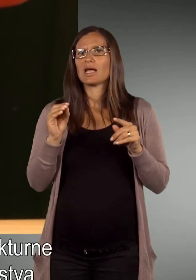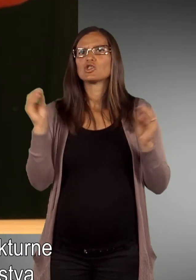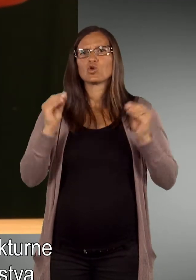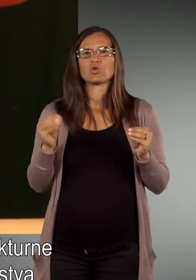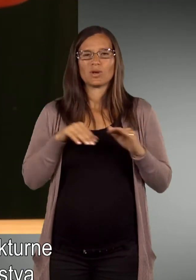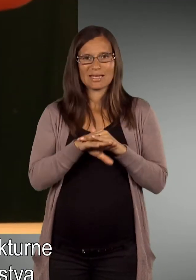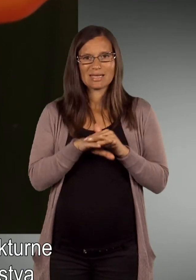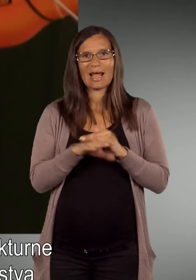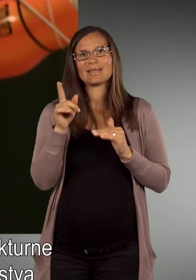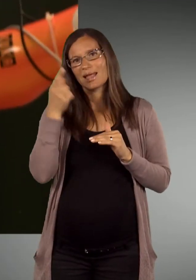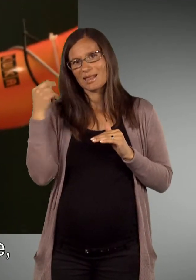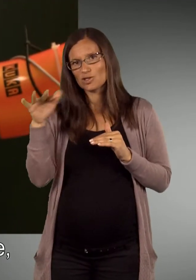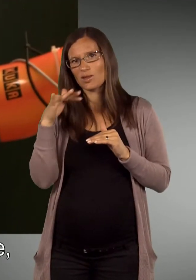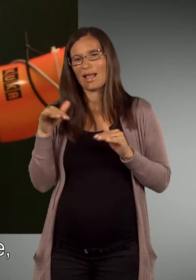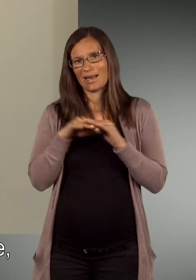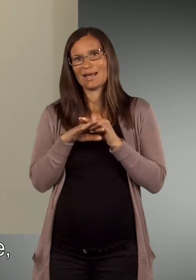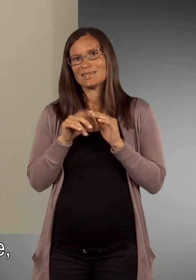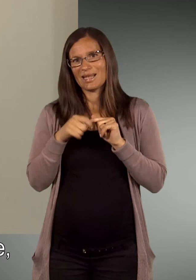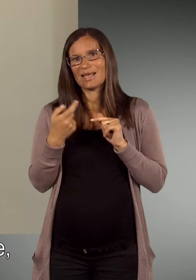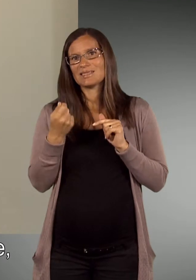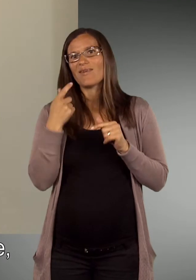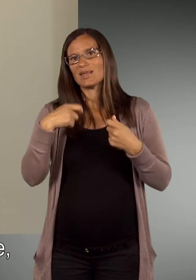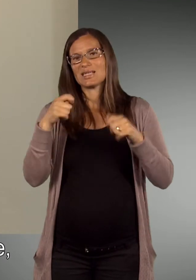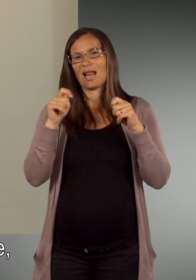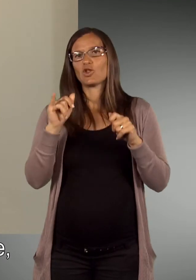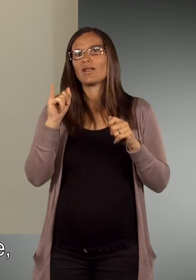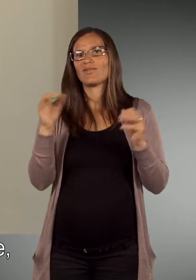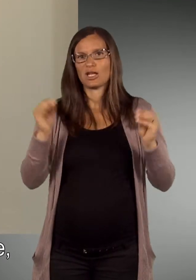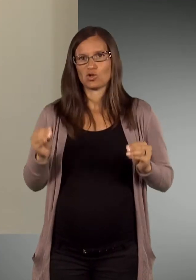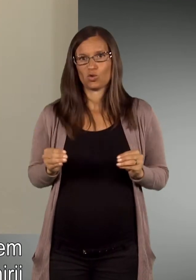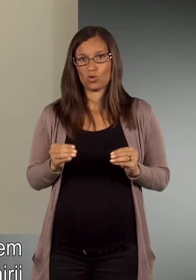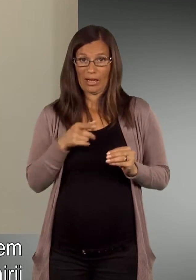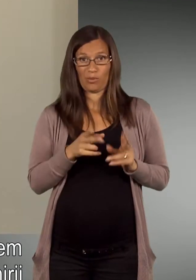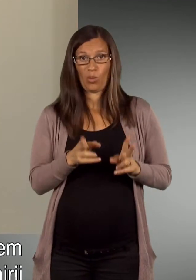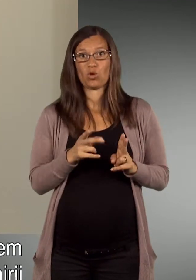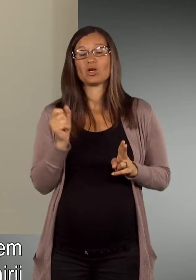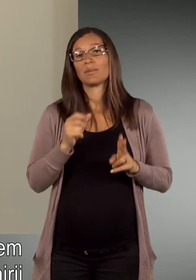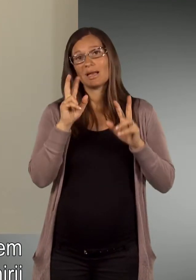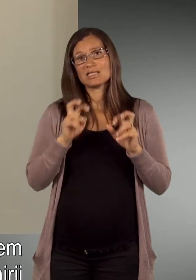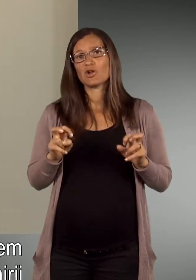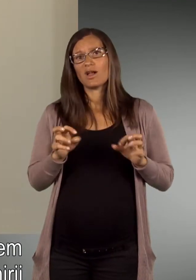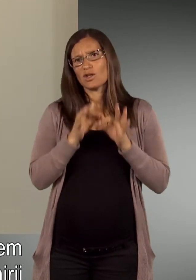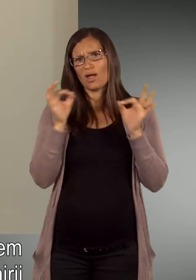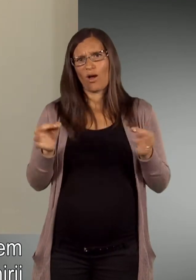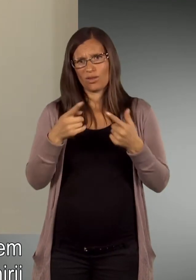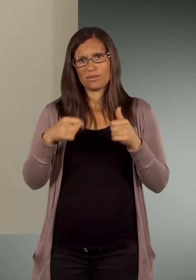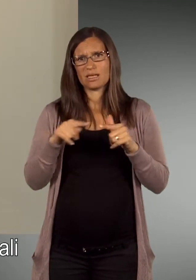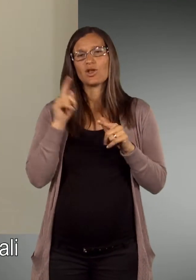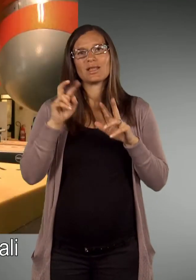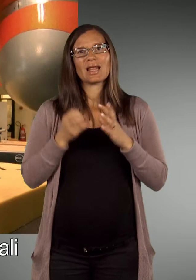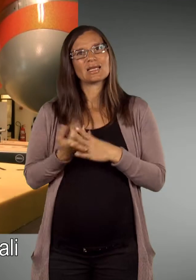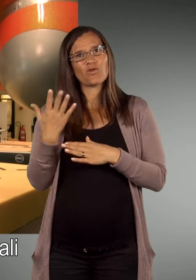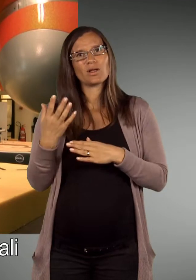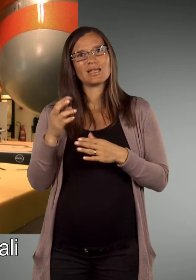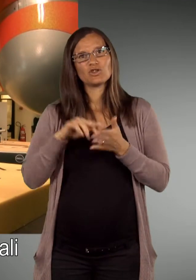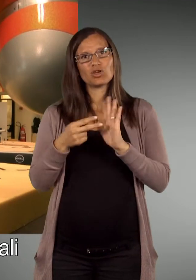pa tudi nacionalna sredstva v izgradnjo infrastrukture, ki bi omogočila, da bi raziskovalci v javnem sektorju in razvojni inženirji v